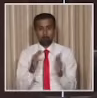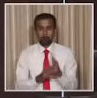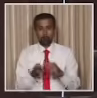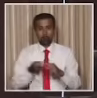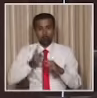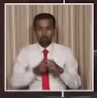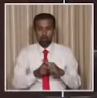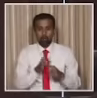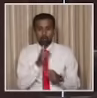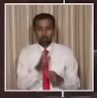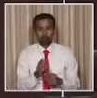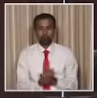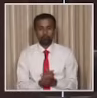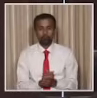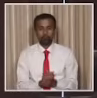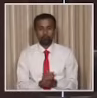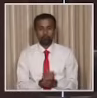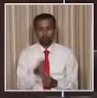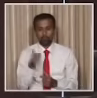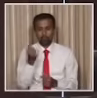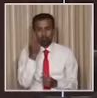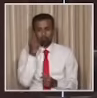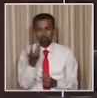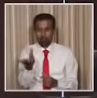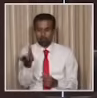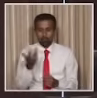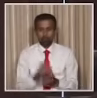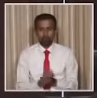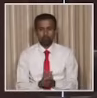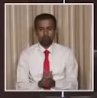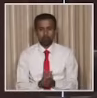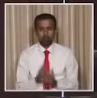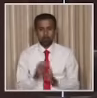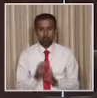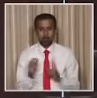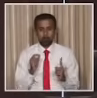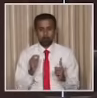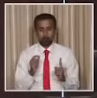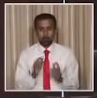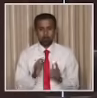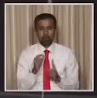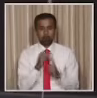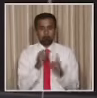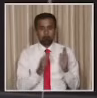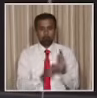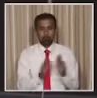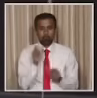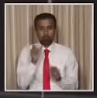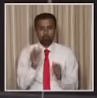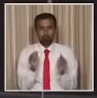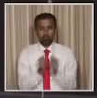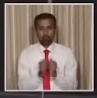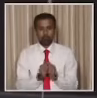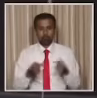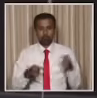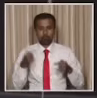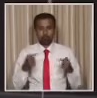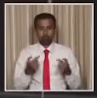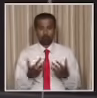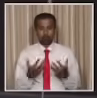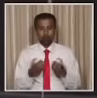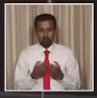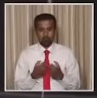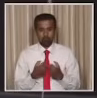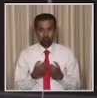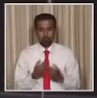විතරයි ගත්තේ. ඔබතුමා වාඩි ඔබතුමාට පොයින්ට් එකක් දෙන්න කාරණයක් නැහැ. ගරු මුල්සනේ මන්තුමනි අගමැතිතුමා කරන වැඩ වුණා විවාදයක් ඉල්ල ගන්න මම